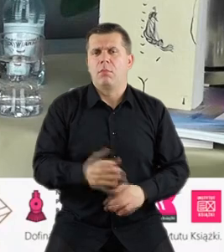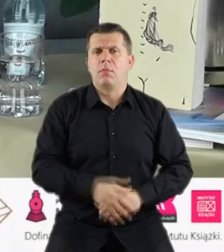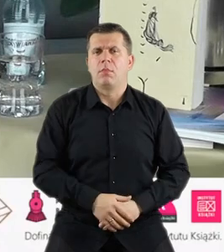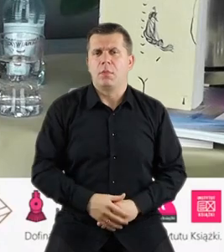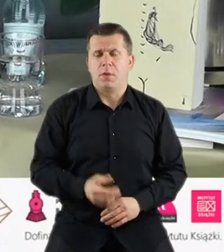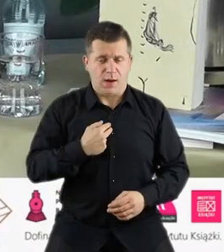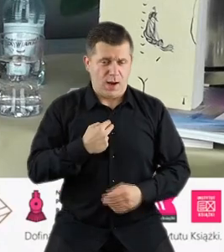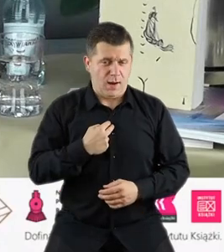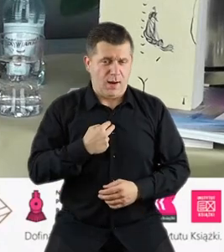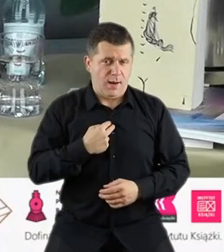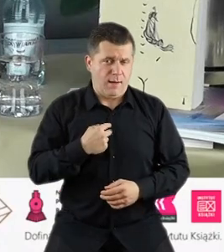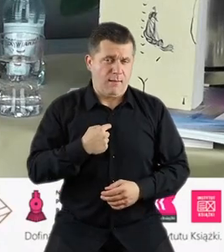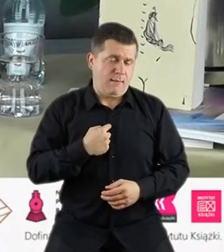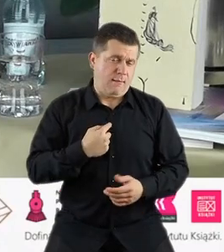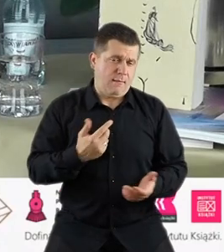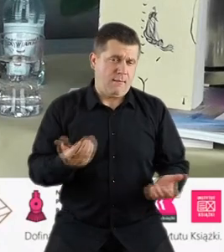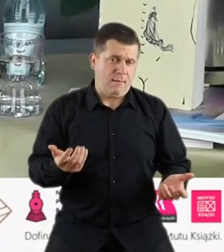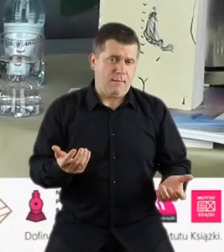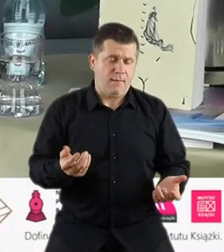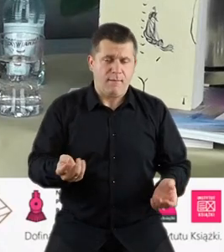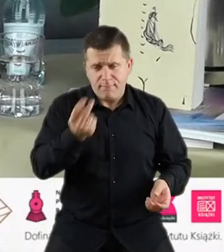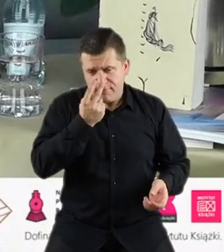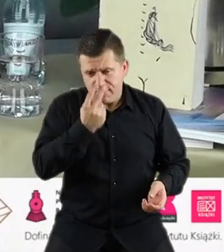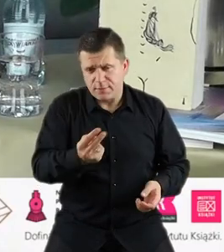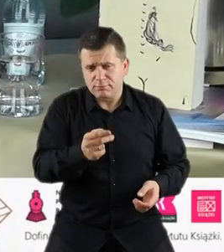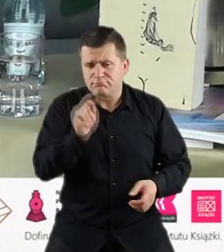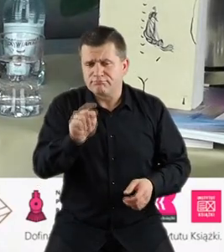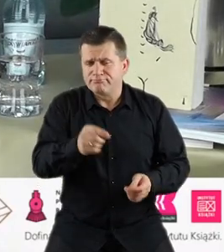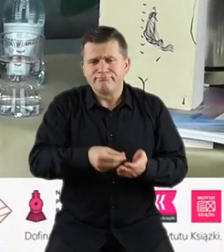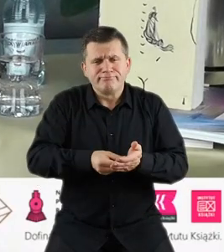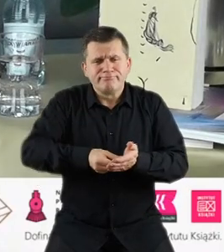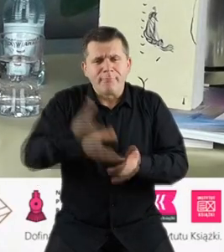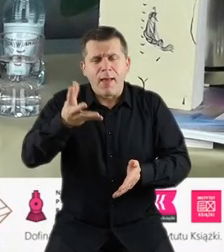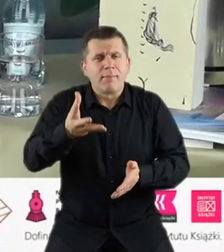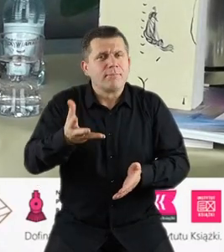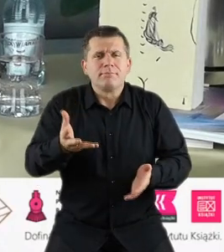no jakby widzimy, że na czymś